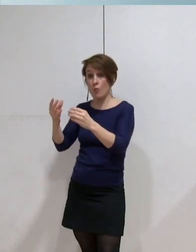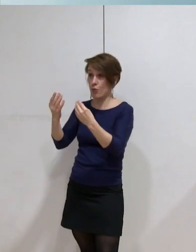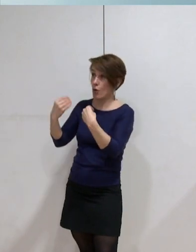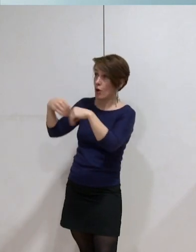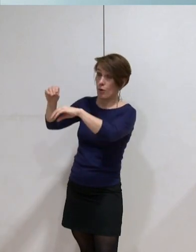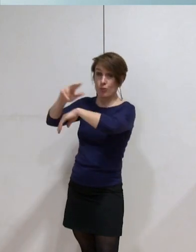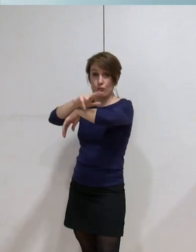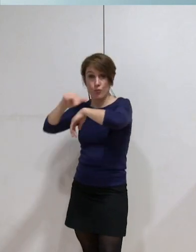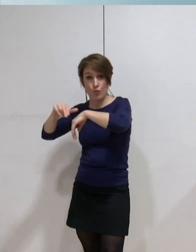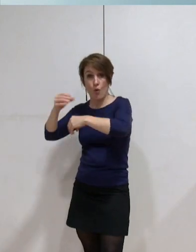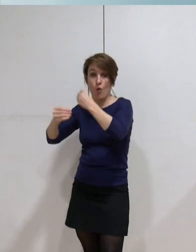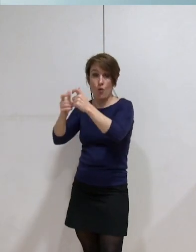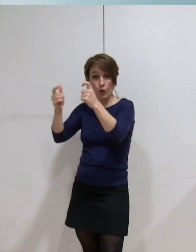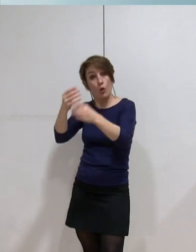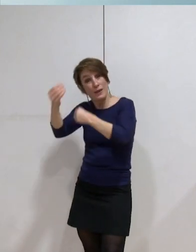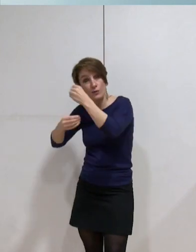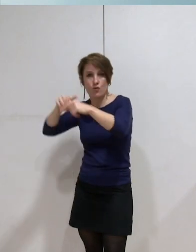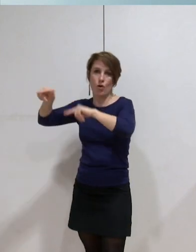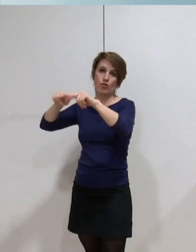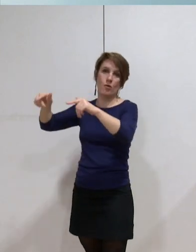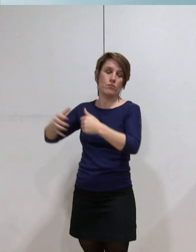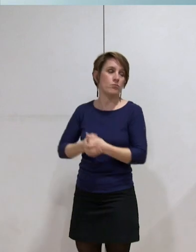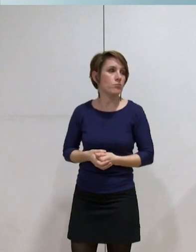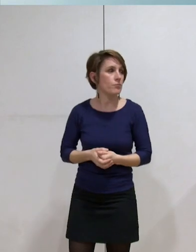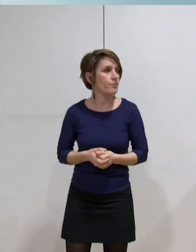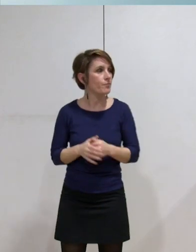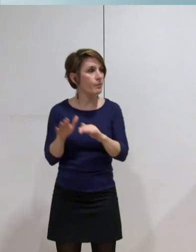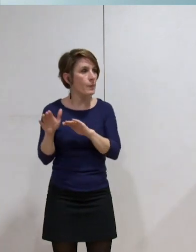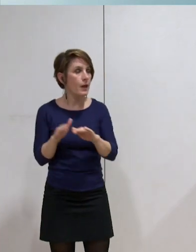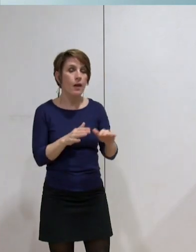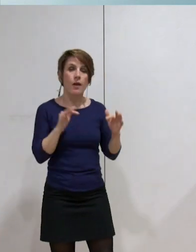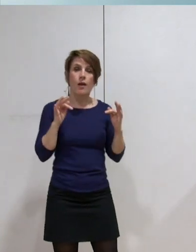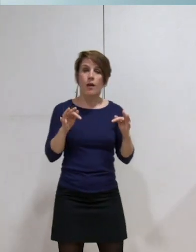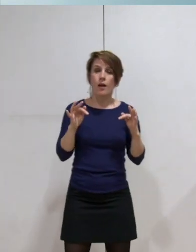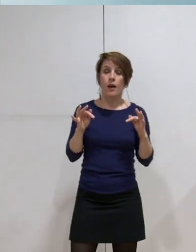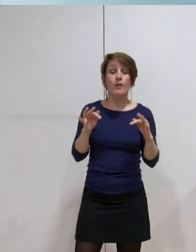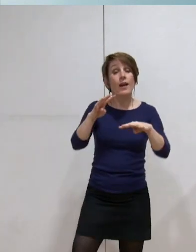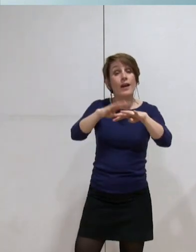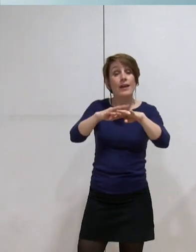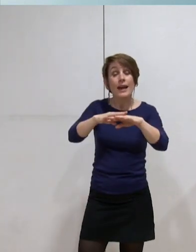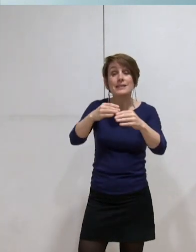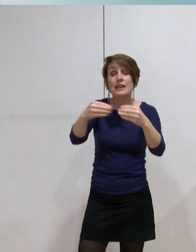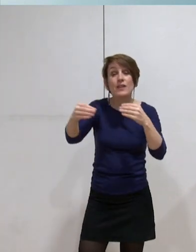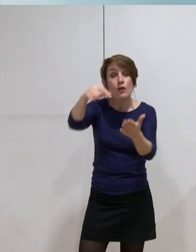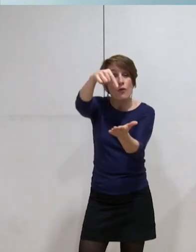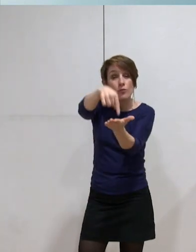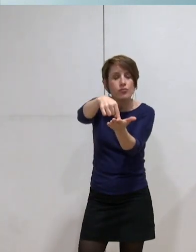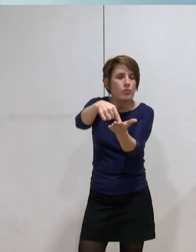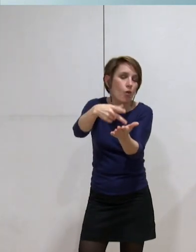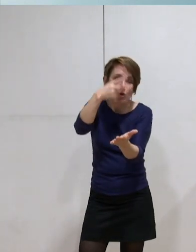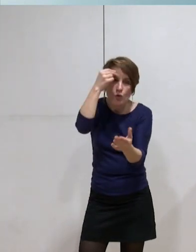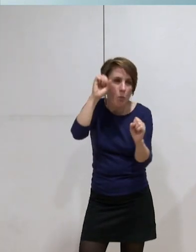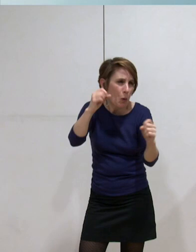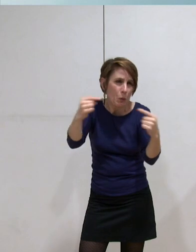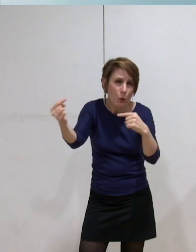de logement sur la question de l'implantation à la Ville-Neuve je comprends qu'il puisse y avoir un débat est-ce